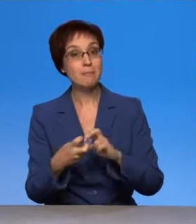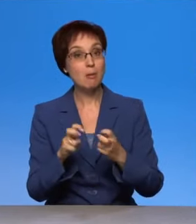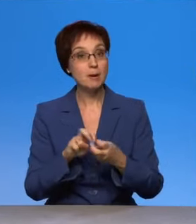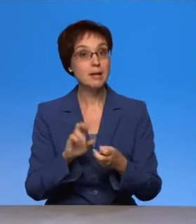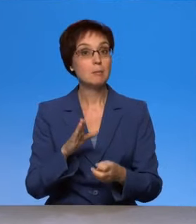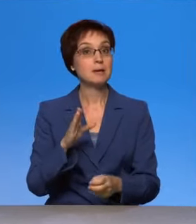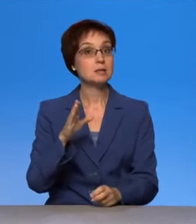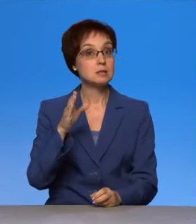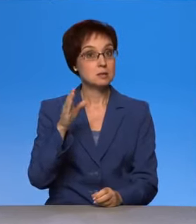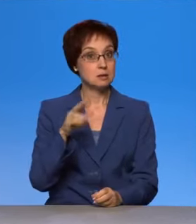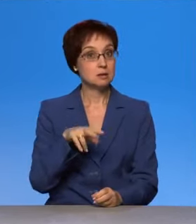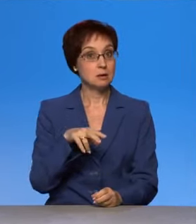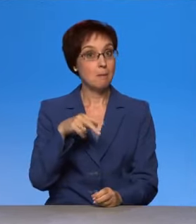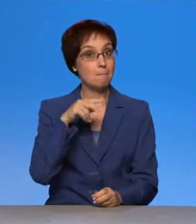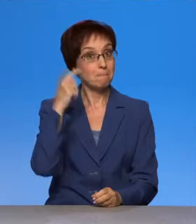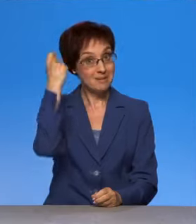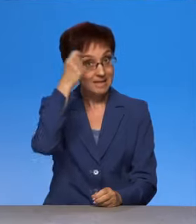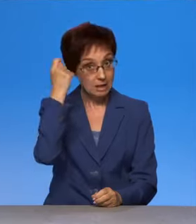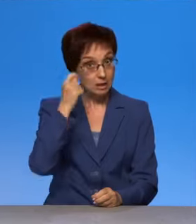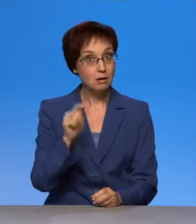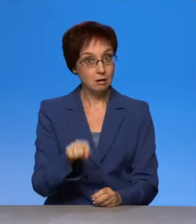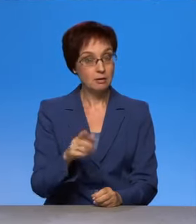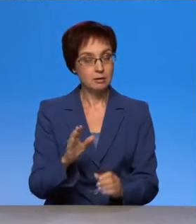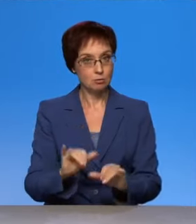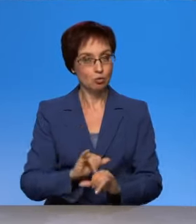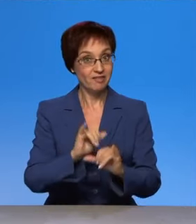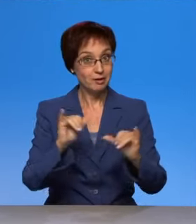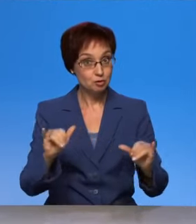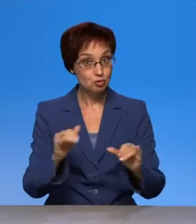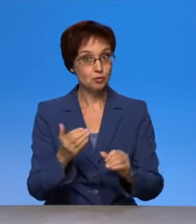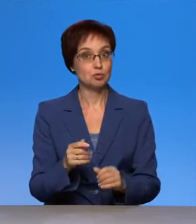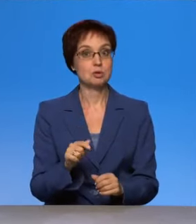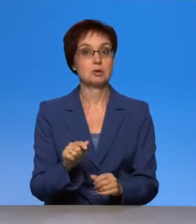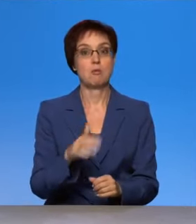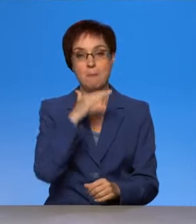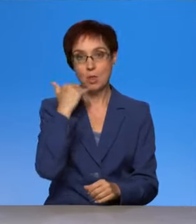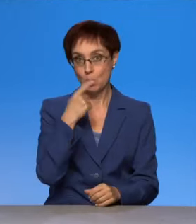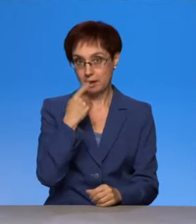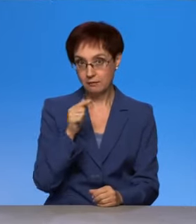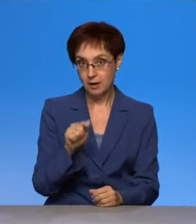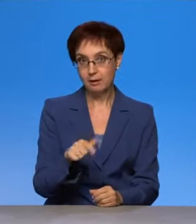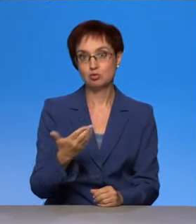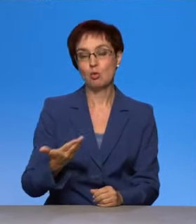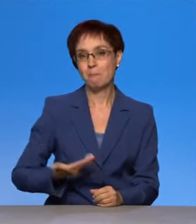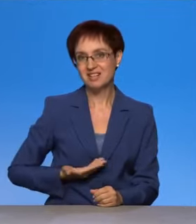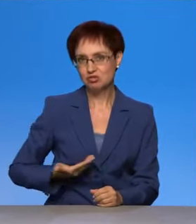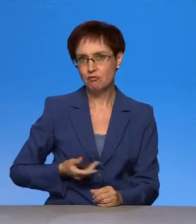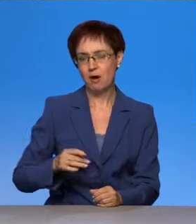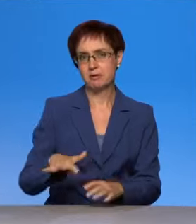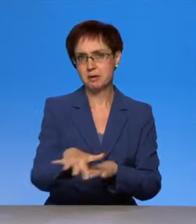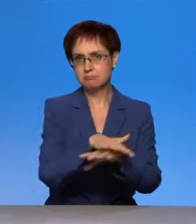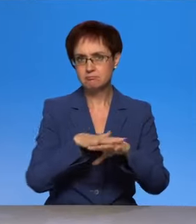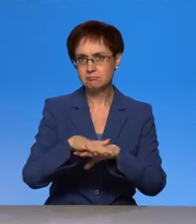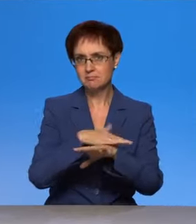говорят, конечно, что вот это наше кучное проживание в больших городах этому способствует. Я вспоминаю мою бабушку, которая говорила, что такое депрессия? Я пошла